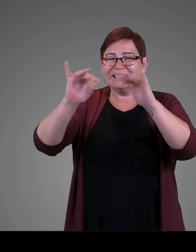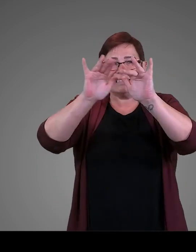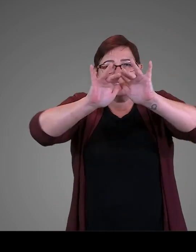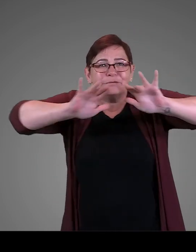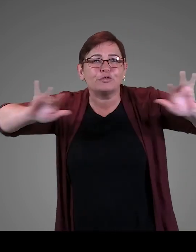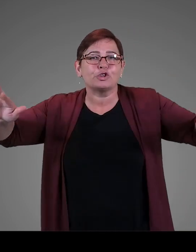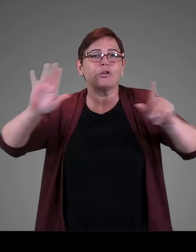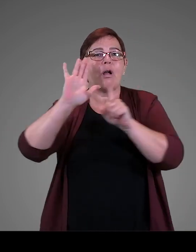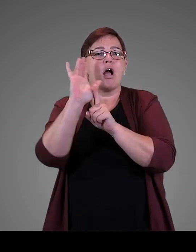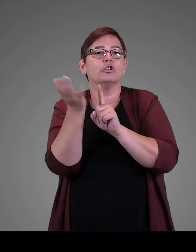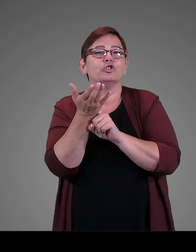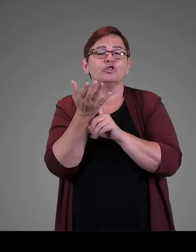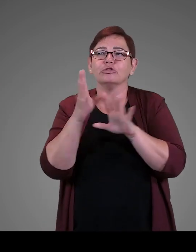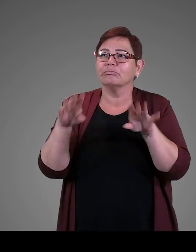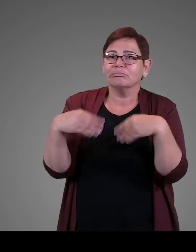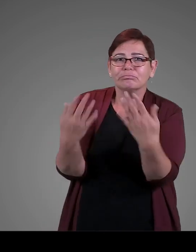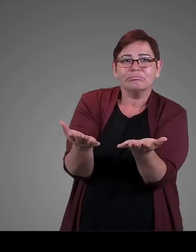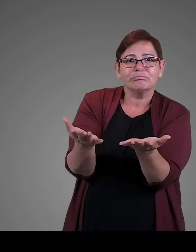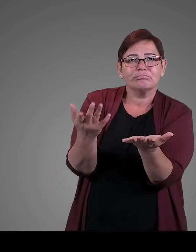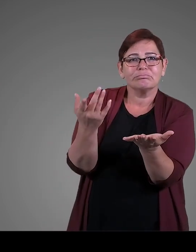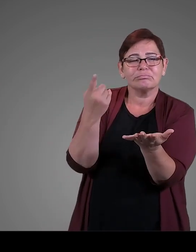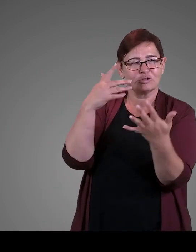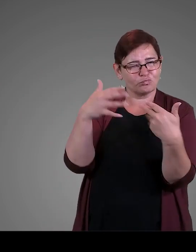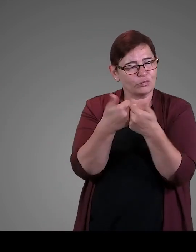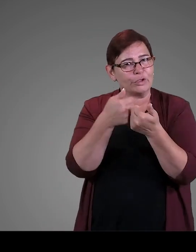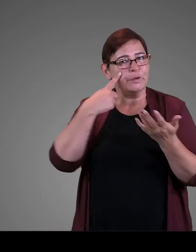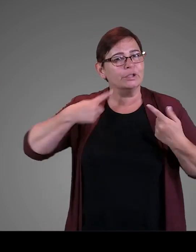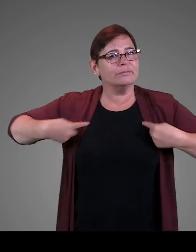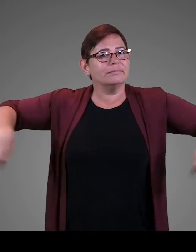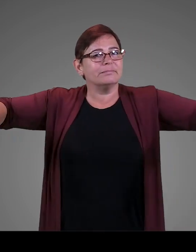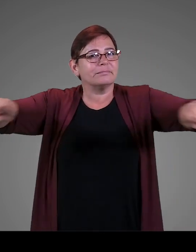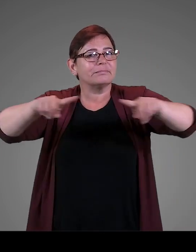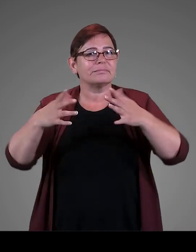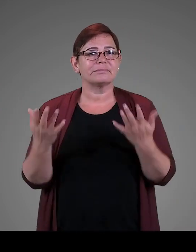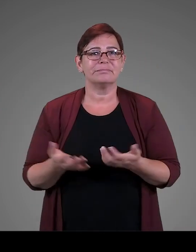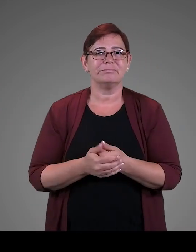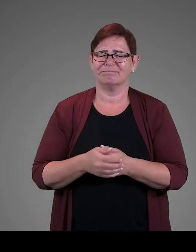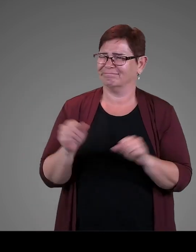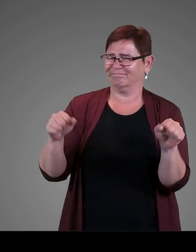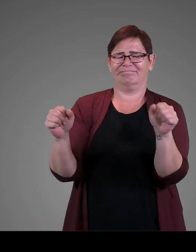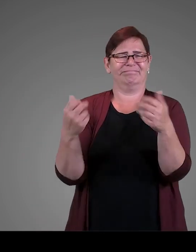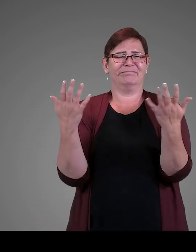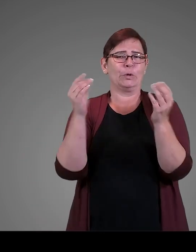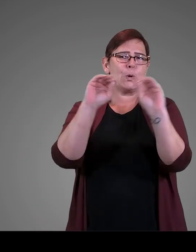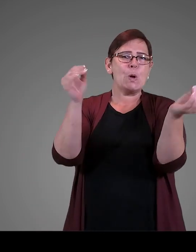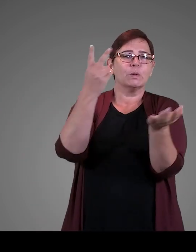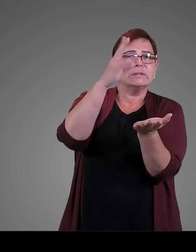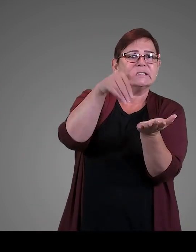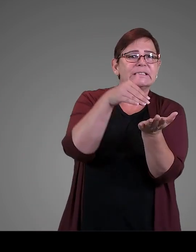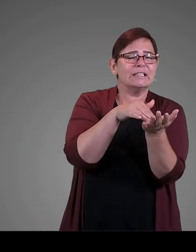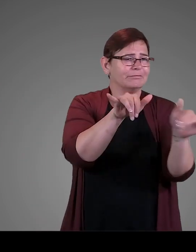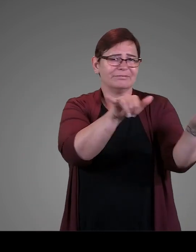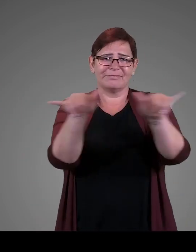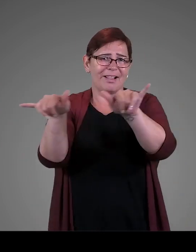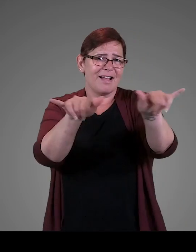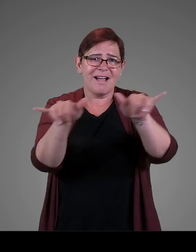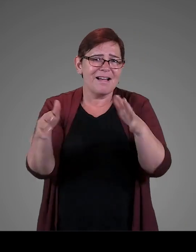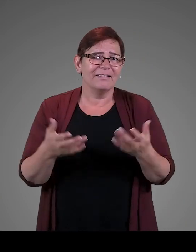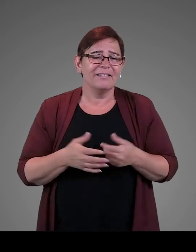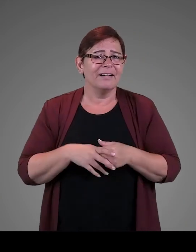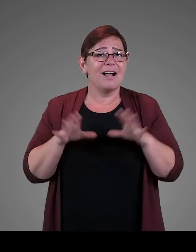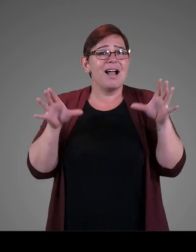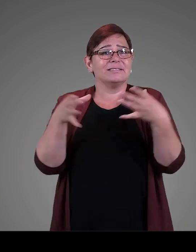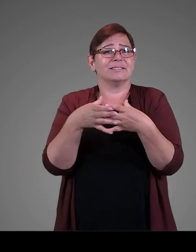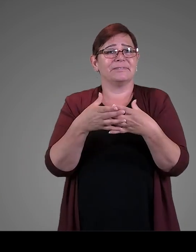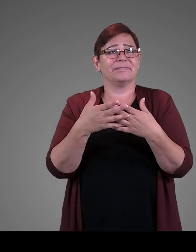que c'est un défi pour nous, mais la grosse diversité de l'offre culturelle. En effet, il n'y a vraiment pas deux centres qui se ressemblent.